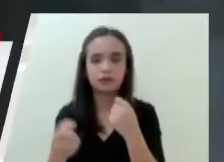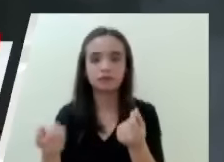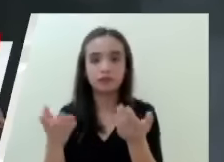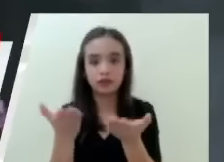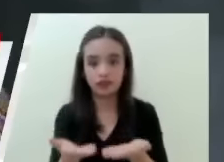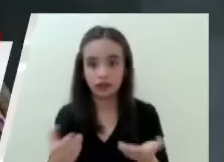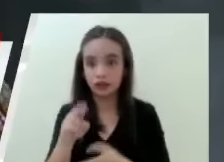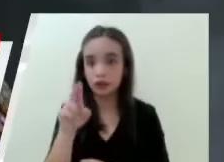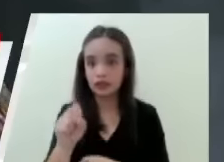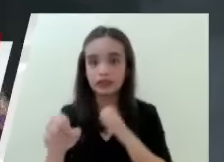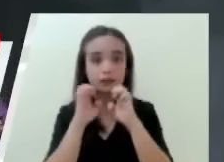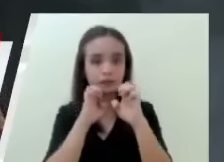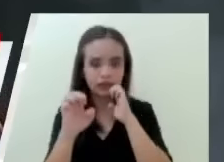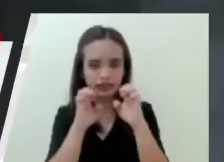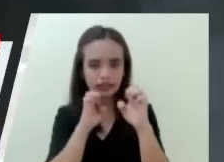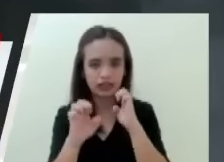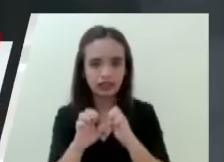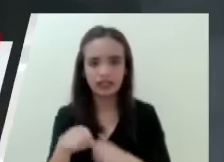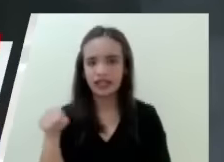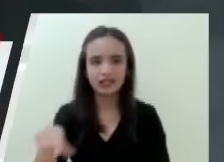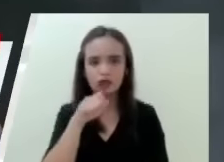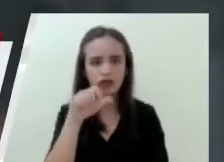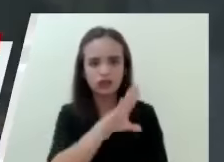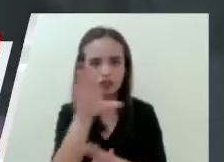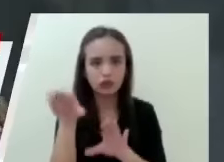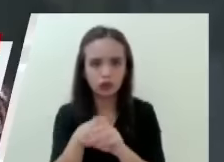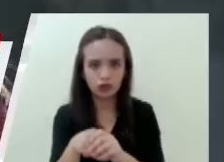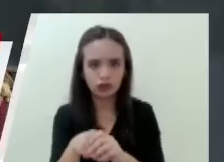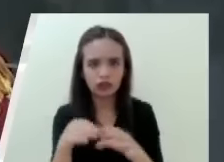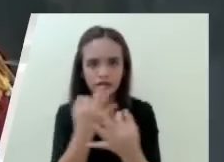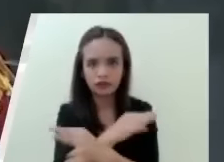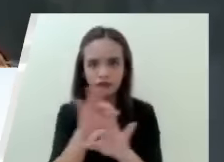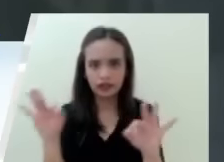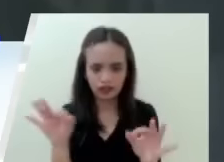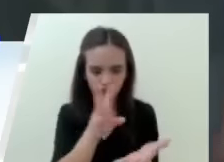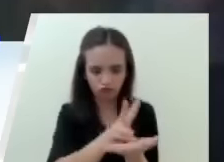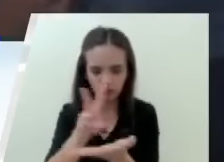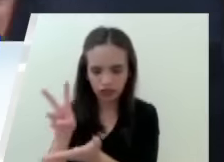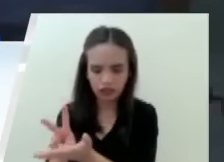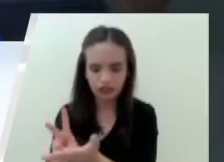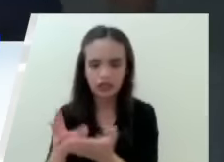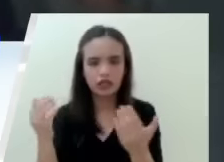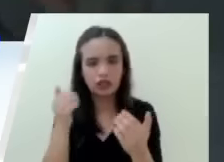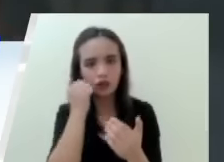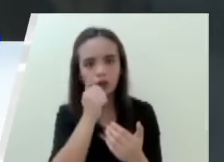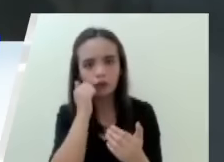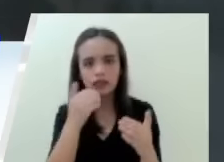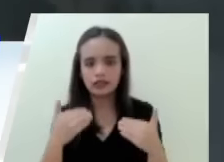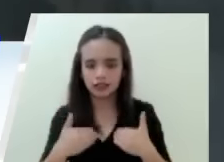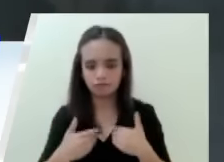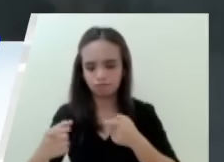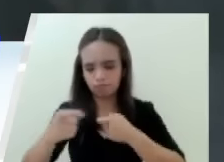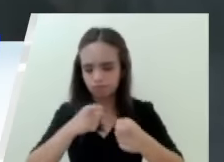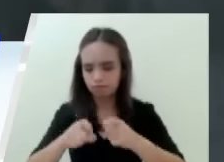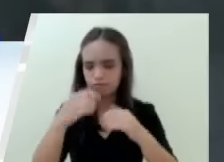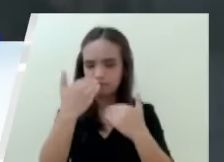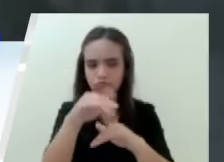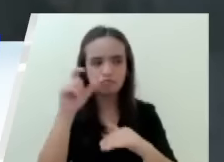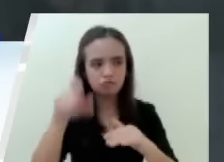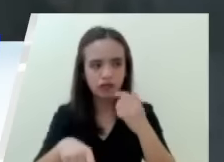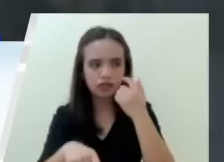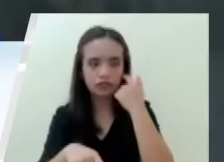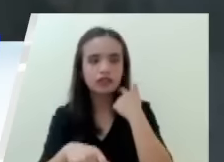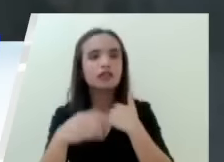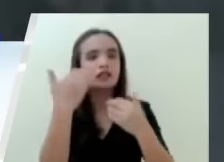saan nga hindi ito kasama sa Freedom Park ng Maynila. Palagi tayo na sa maximum tolerance. Kailangan i-restrain yung mga tao na talaga